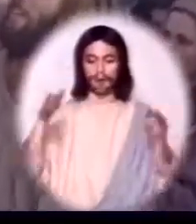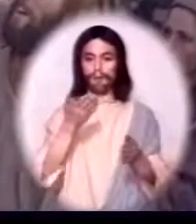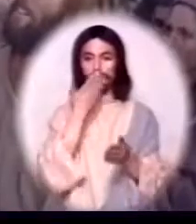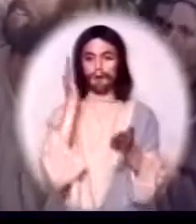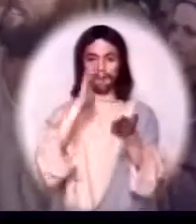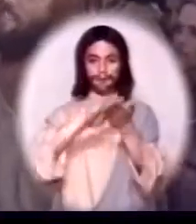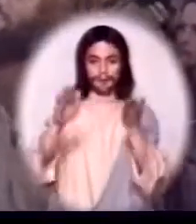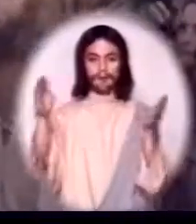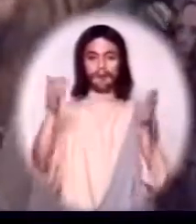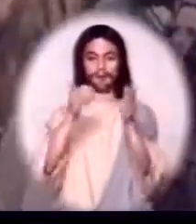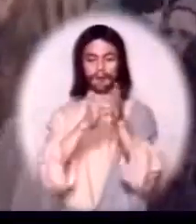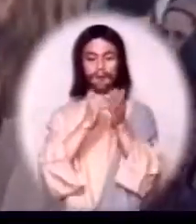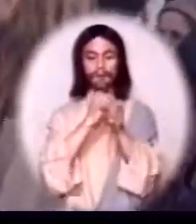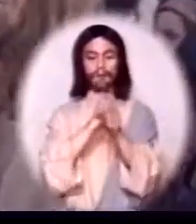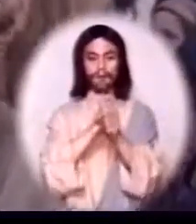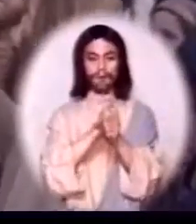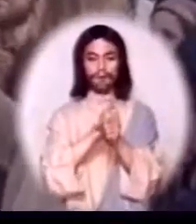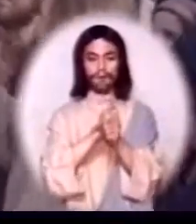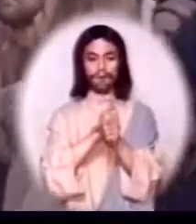새들이 먹어버렸고